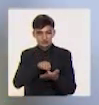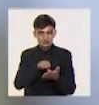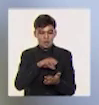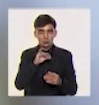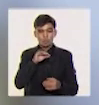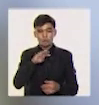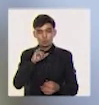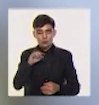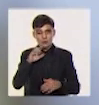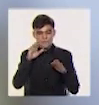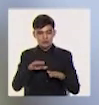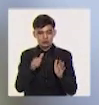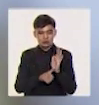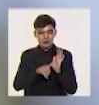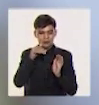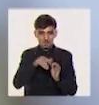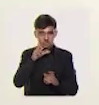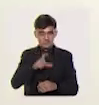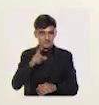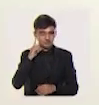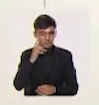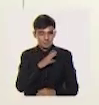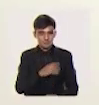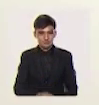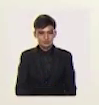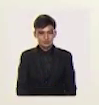YouTube арнасынан 60 мың адам тыңдап үлгерген.